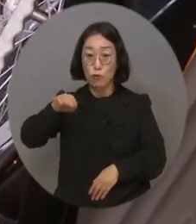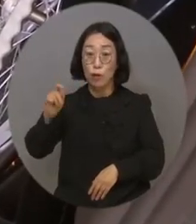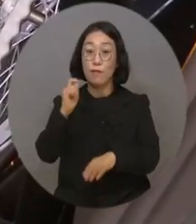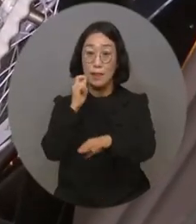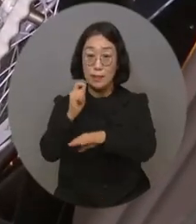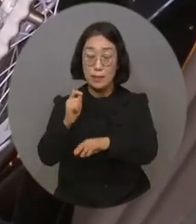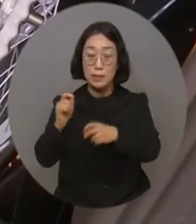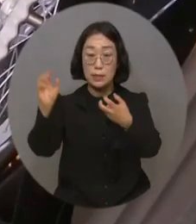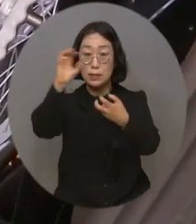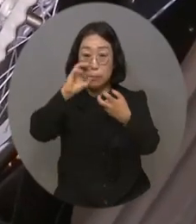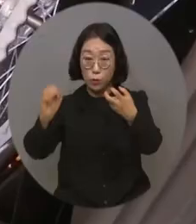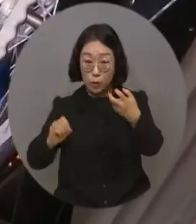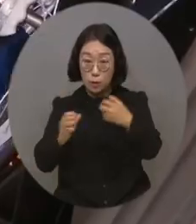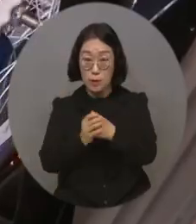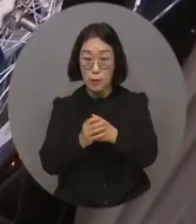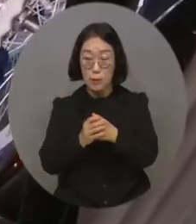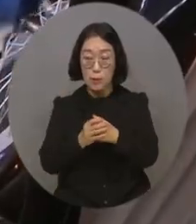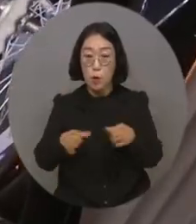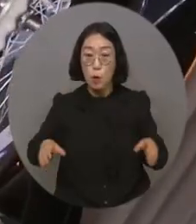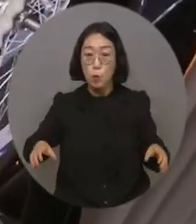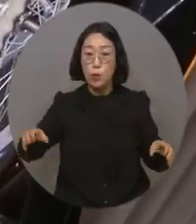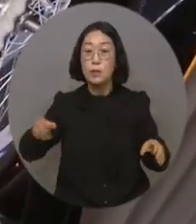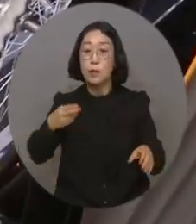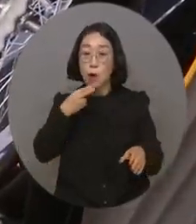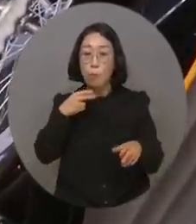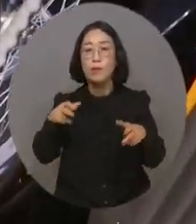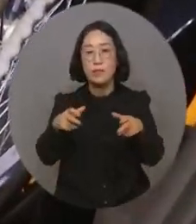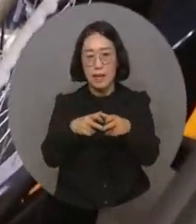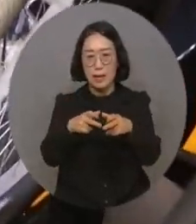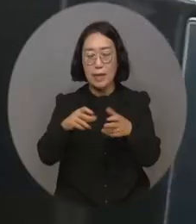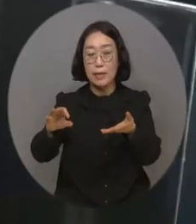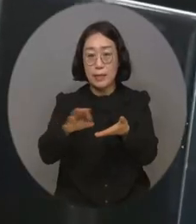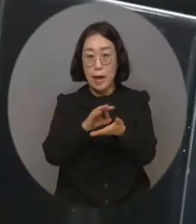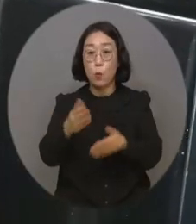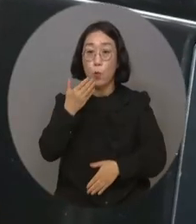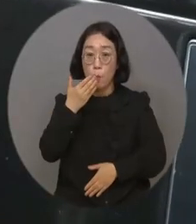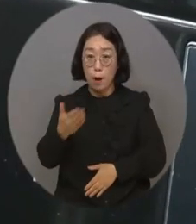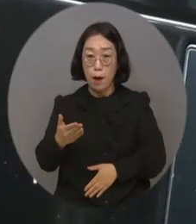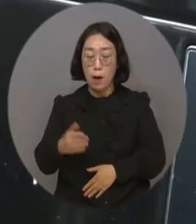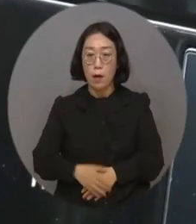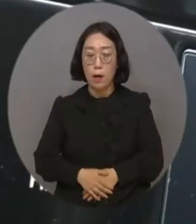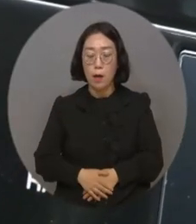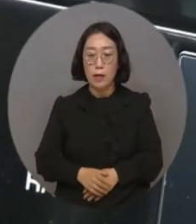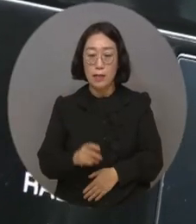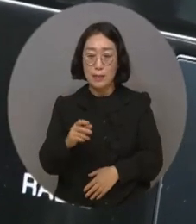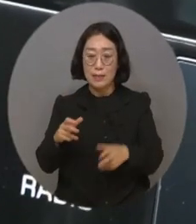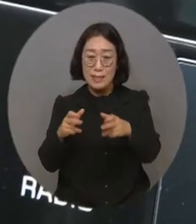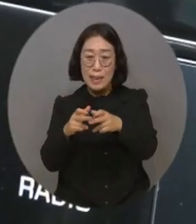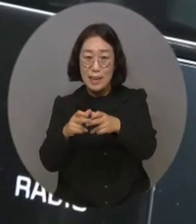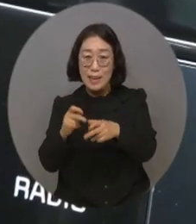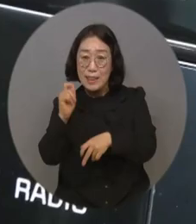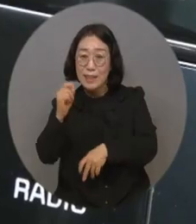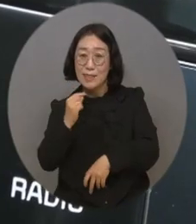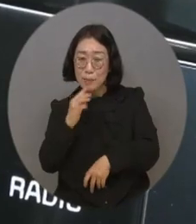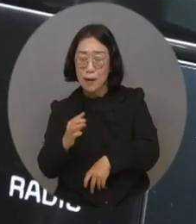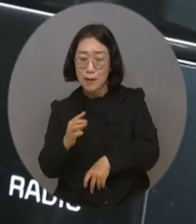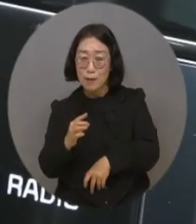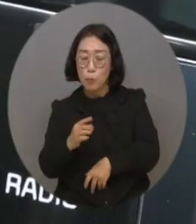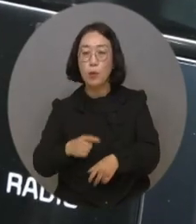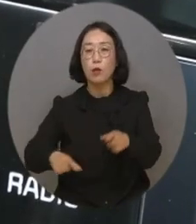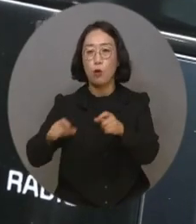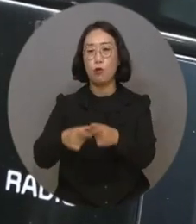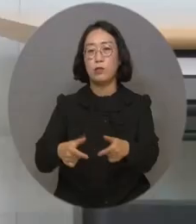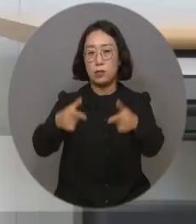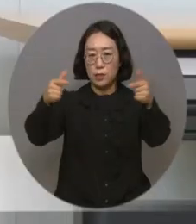약 70%를 차지하는 비휠체어 교통약자가 이용할 수 있기에 장애인 콜택시에 몰리던 수요를 분산하는 효과가 있습니다.